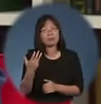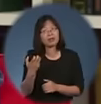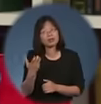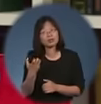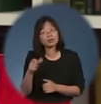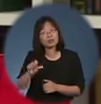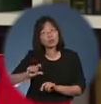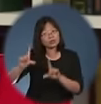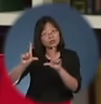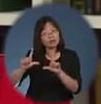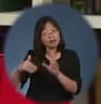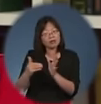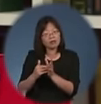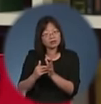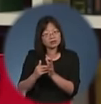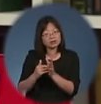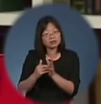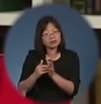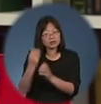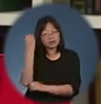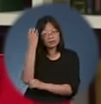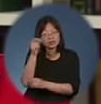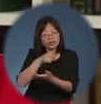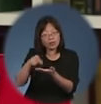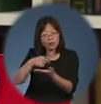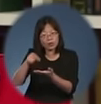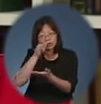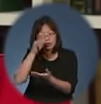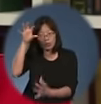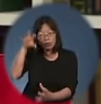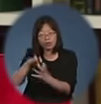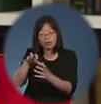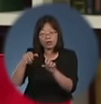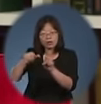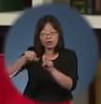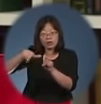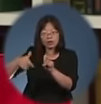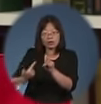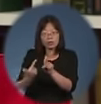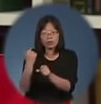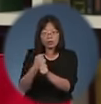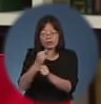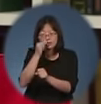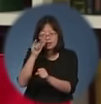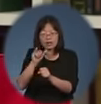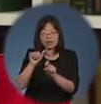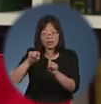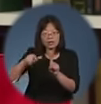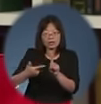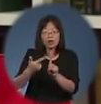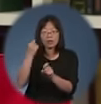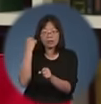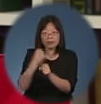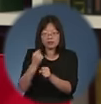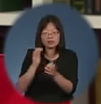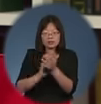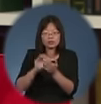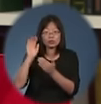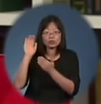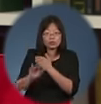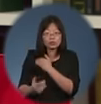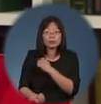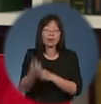85년까지 그 연제를 해서 열권이 나왔는데요 예 예 일권이 나오자마자